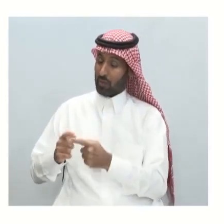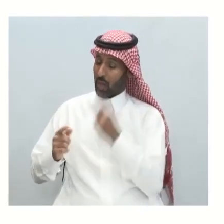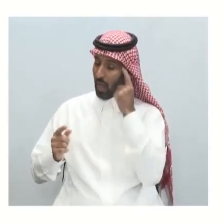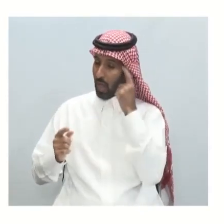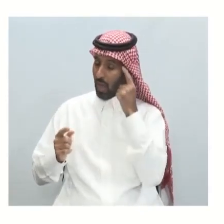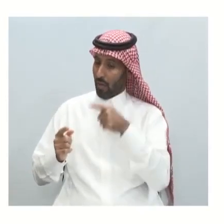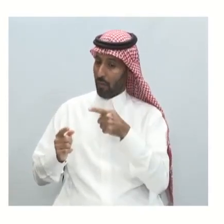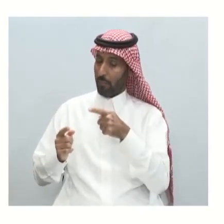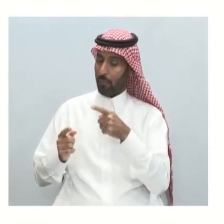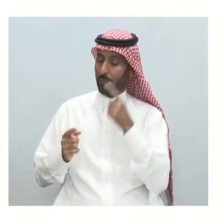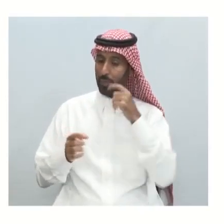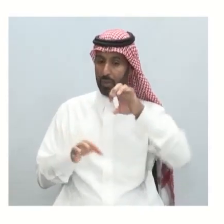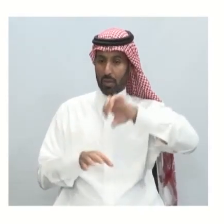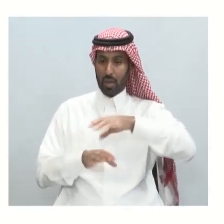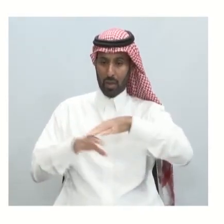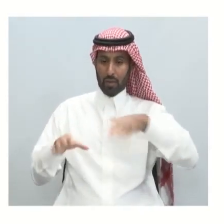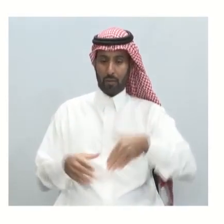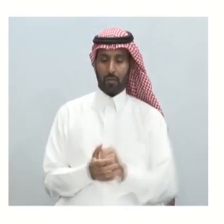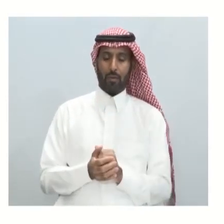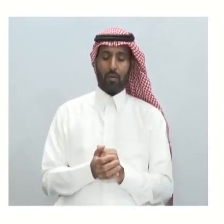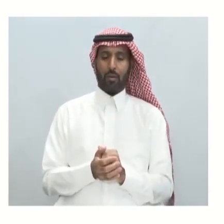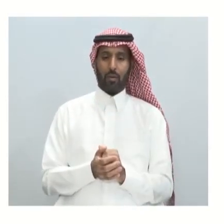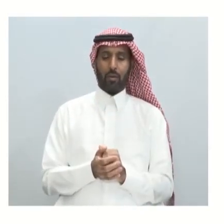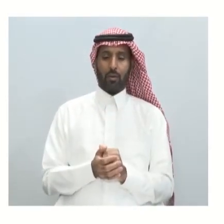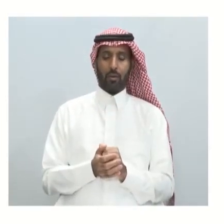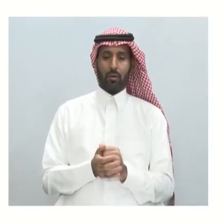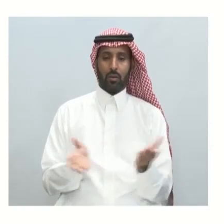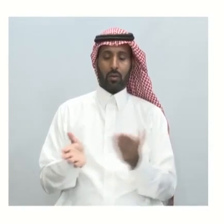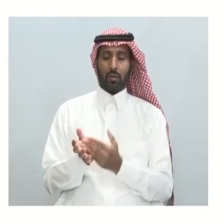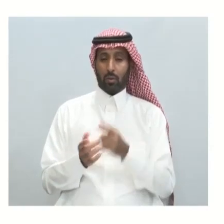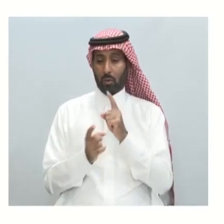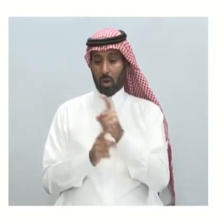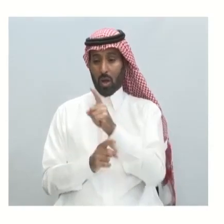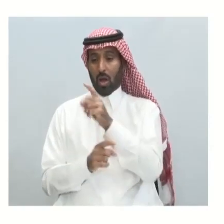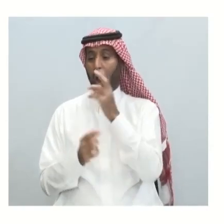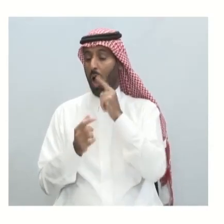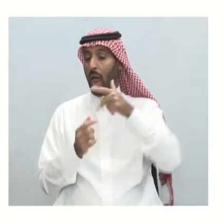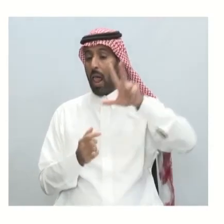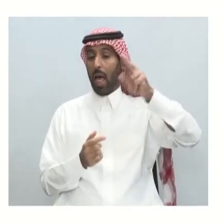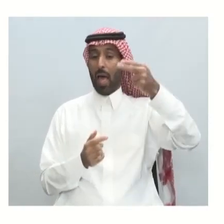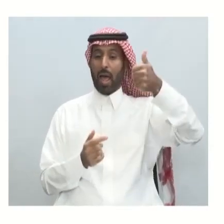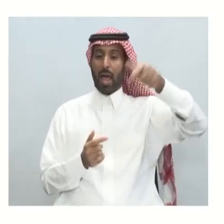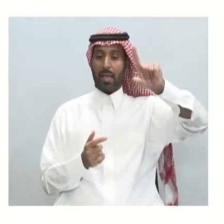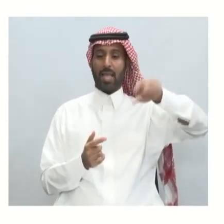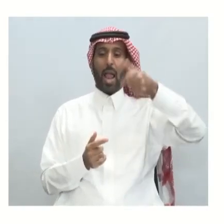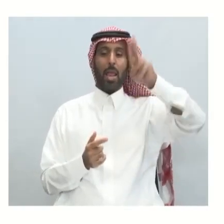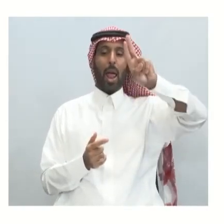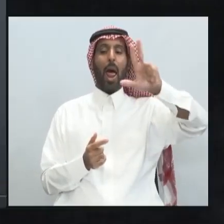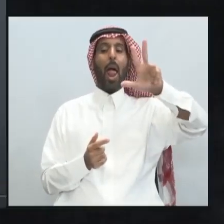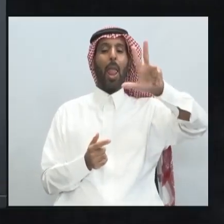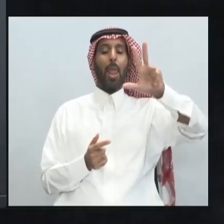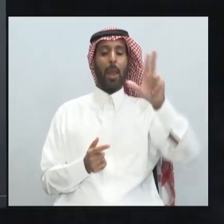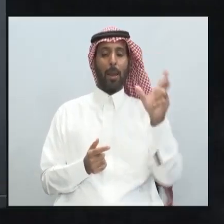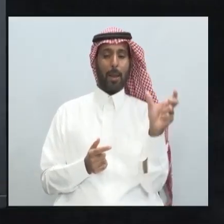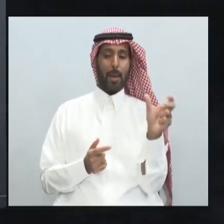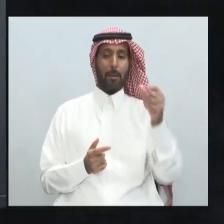علميا في المختبر بالنسبه للغازات النبيله والكهرو سالبيه لاحظ معي في الجدول لم